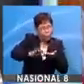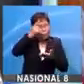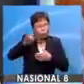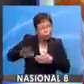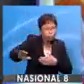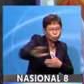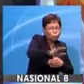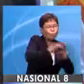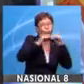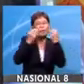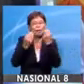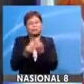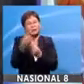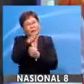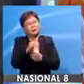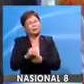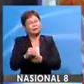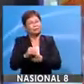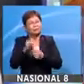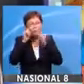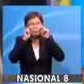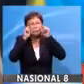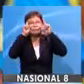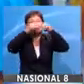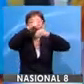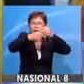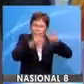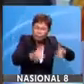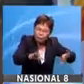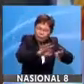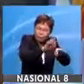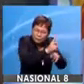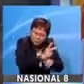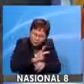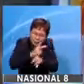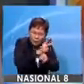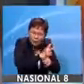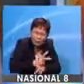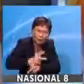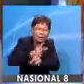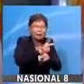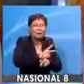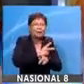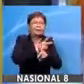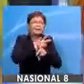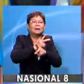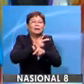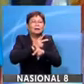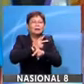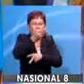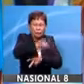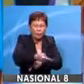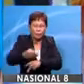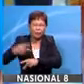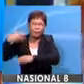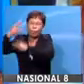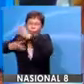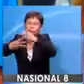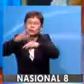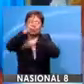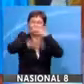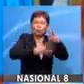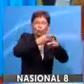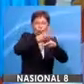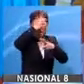dalam kalangan masyarakat selain memberi kesedaran tentang kepentingan pemeliharaan dan pembudayaan Khazanah warisan dunia Datuk Seri Mohamad